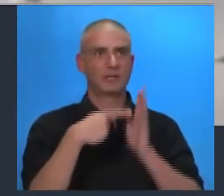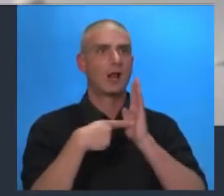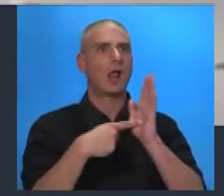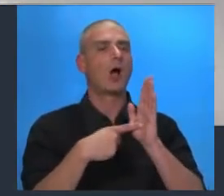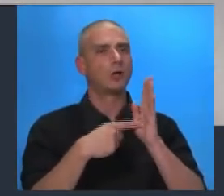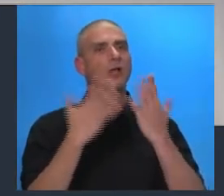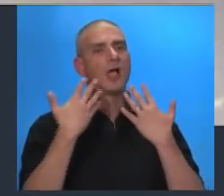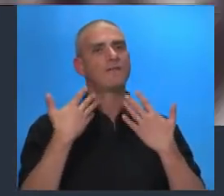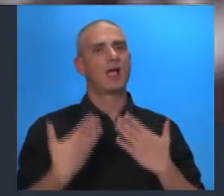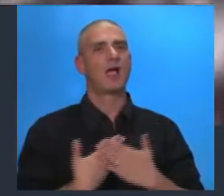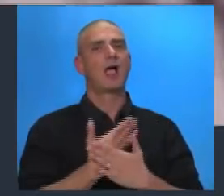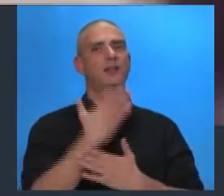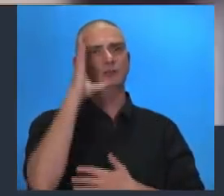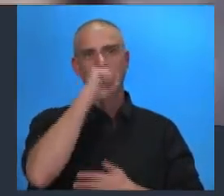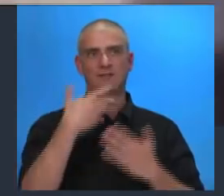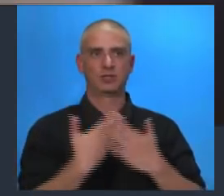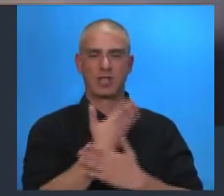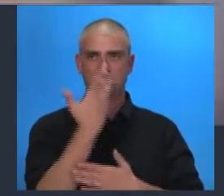בה רוחות חדשות.